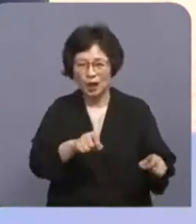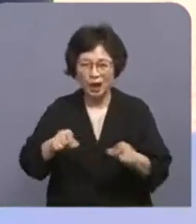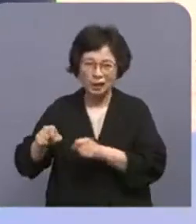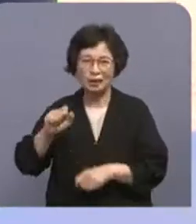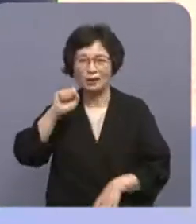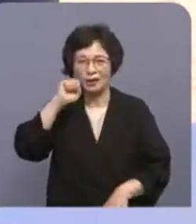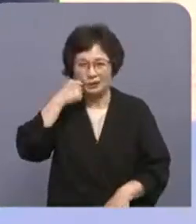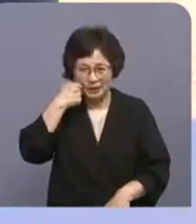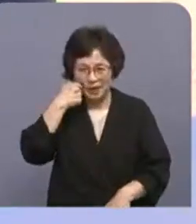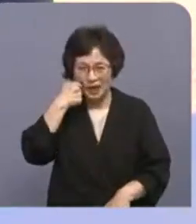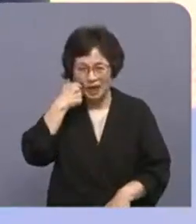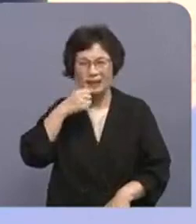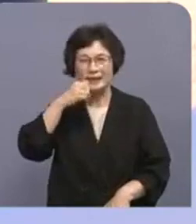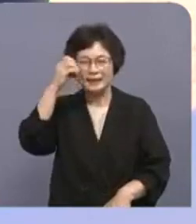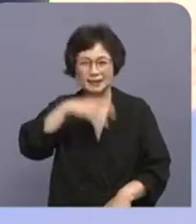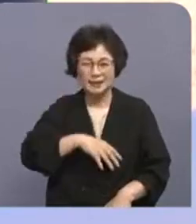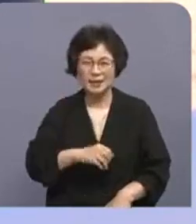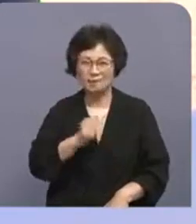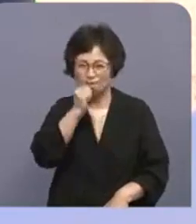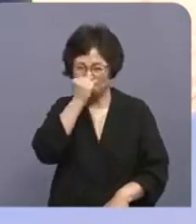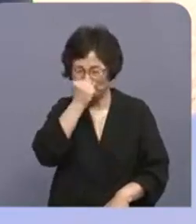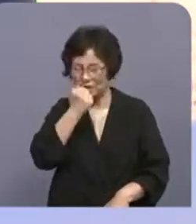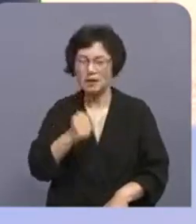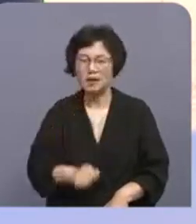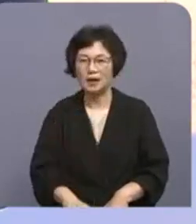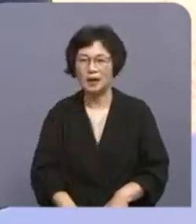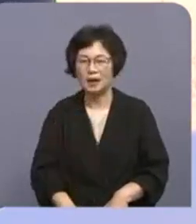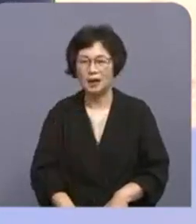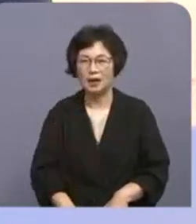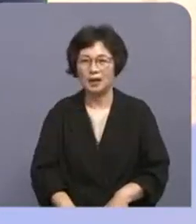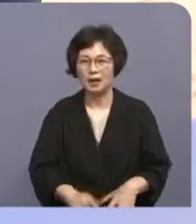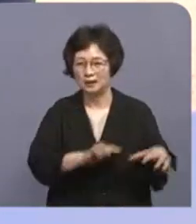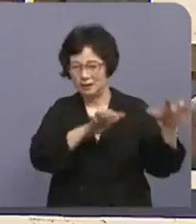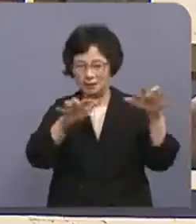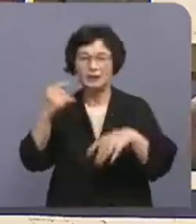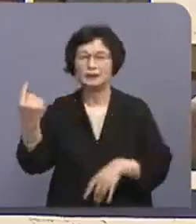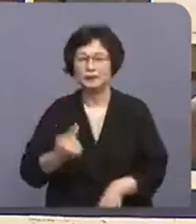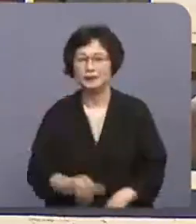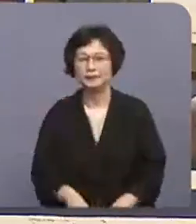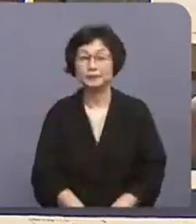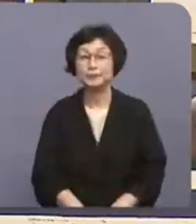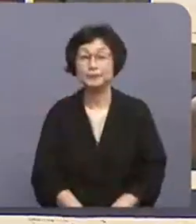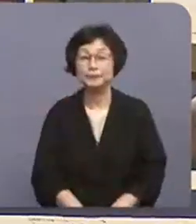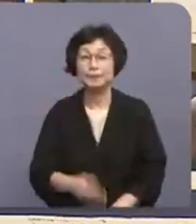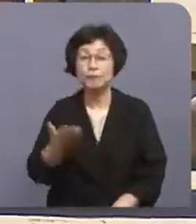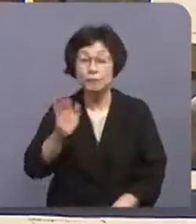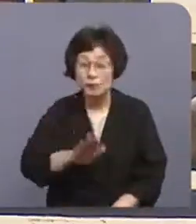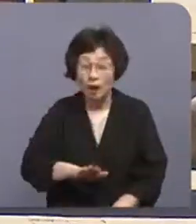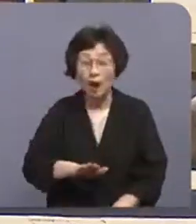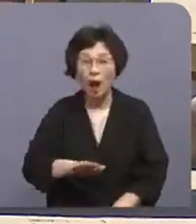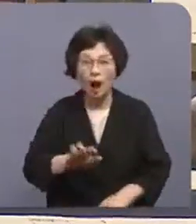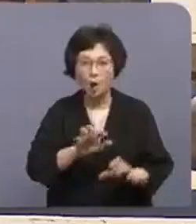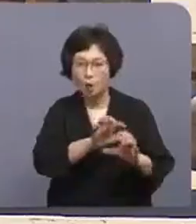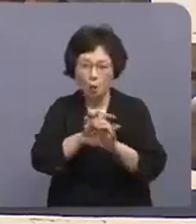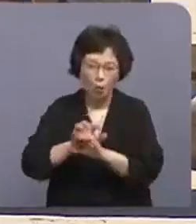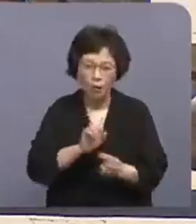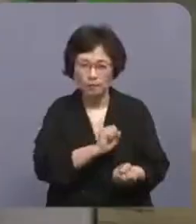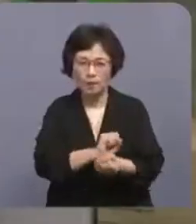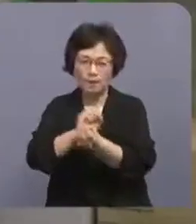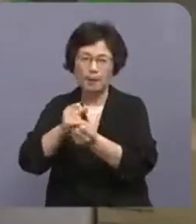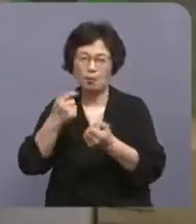좀 지체될 것 같아서 그냥 어려움을 무릅쓰고 그냥 내려왔습니다. 하지만 코로나19 확산세가